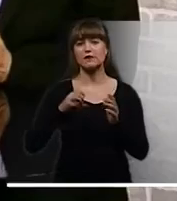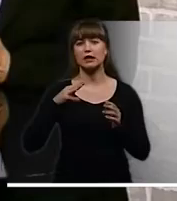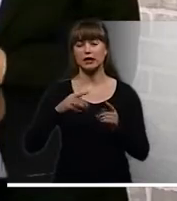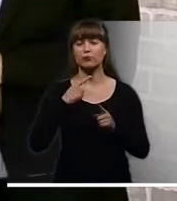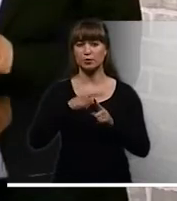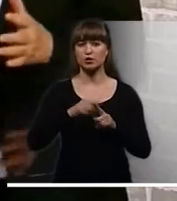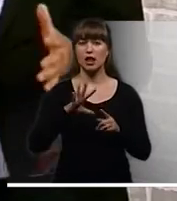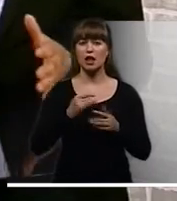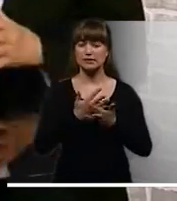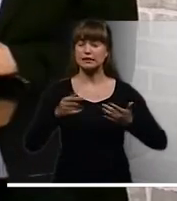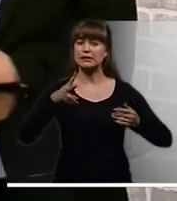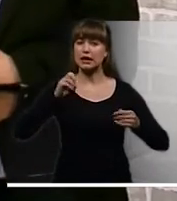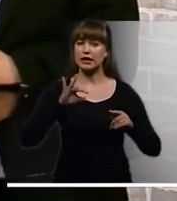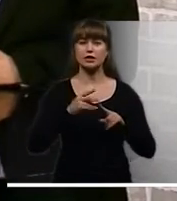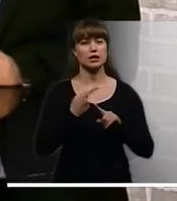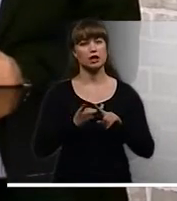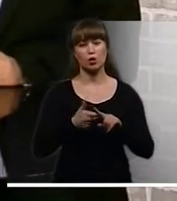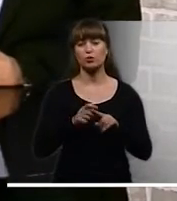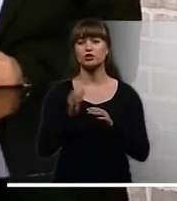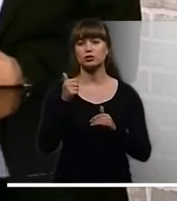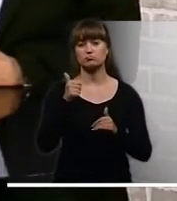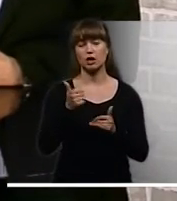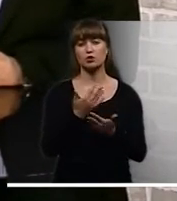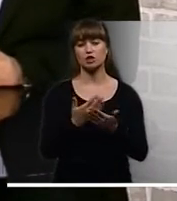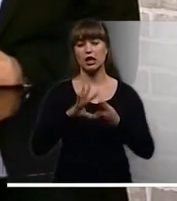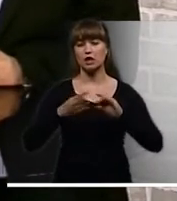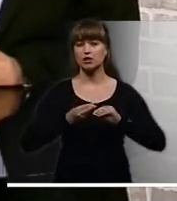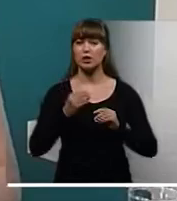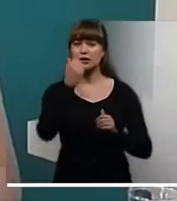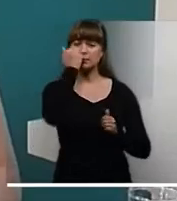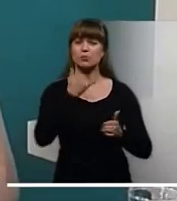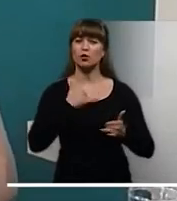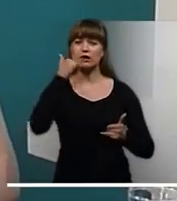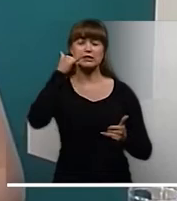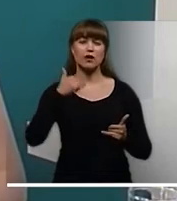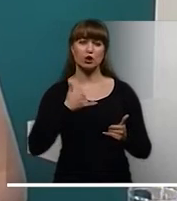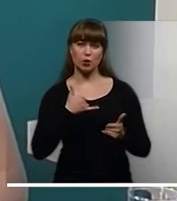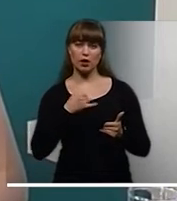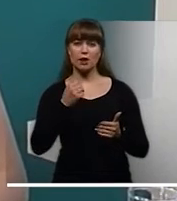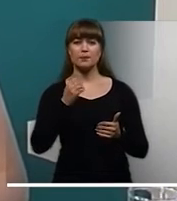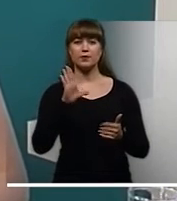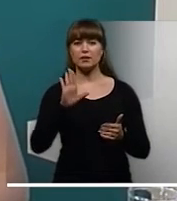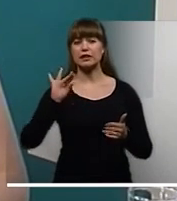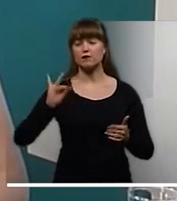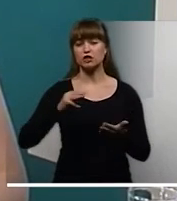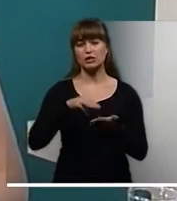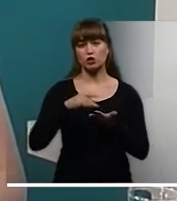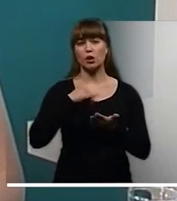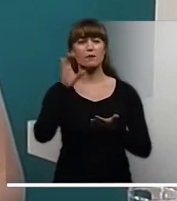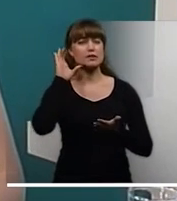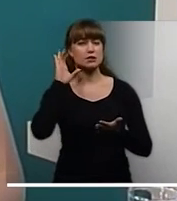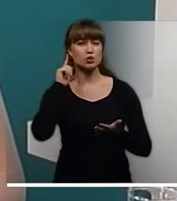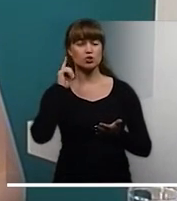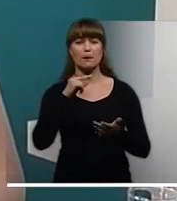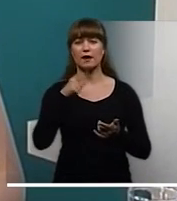Это, в общем-то, за несколько лет это достаточно хороший результат. Александр Александрович, спасибо. У нас звонок. Виктор Иванович из Таганрога. Мы вас